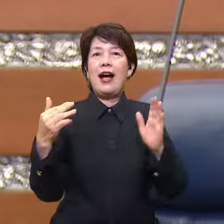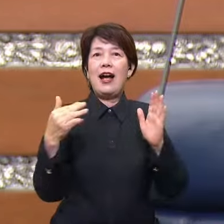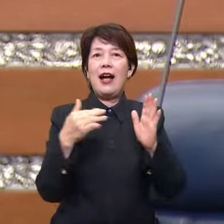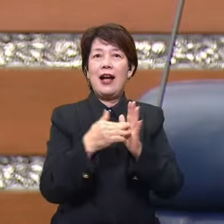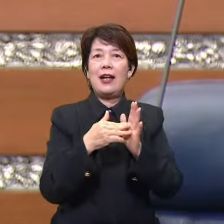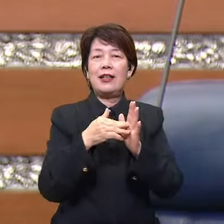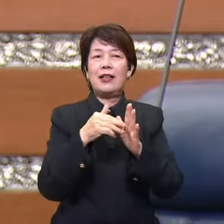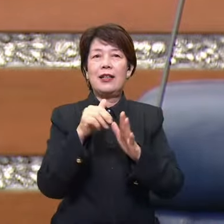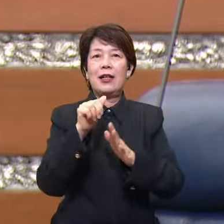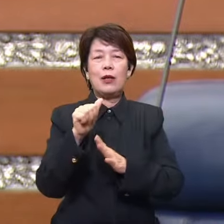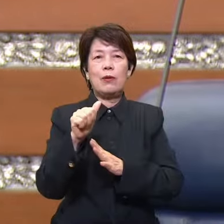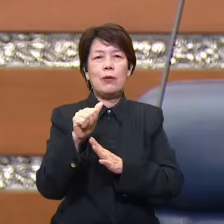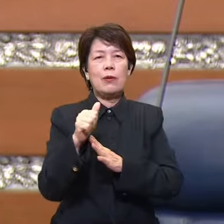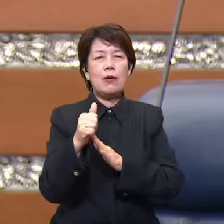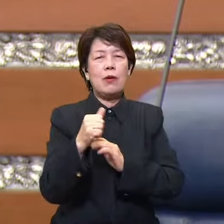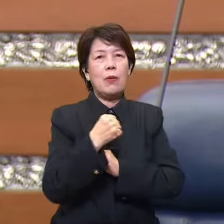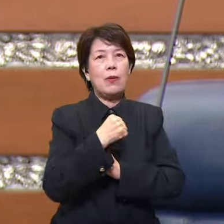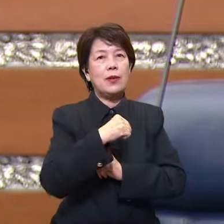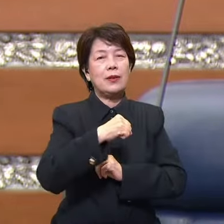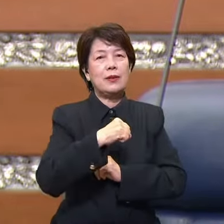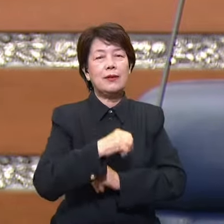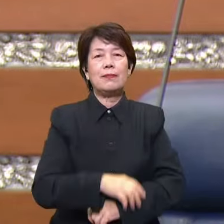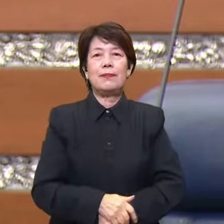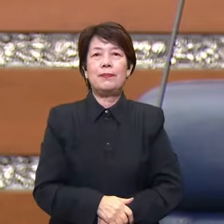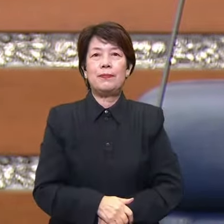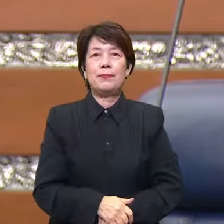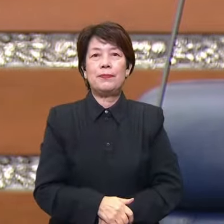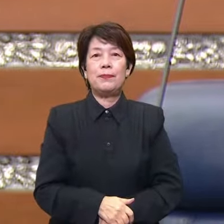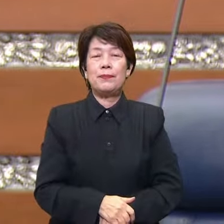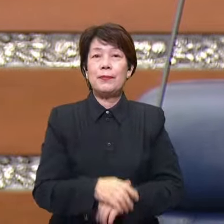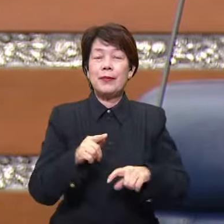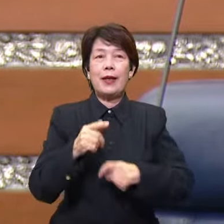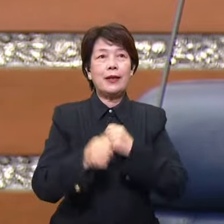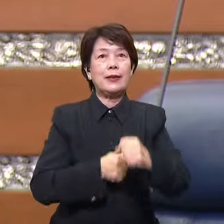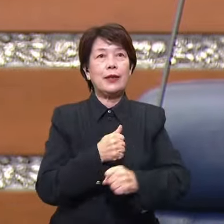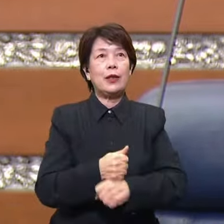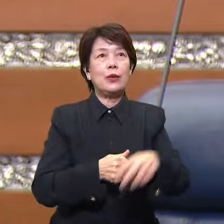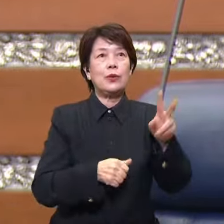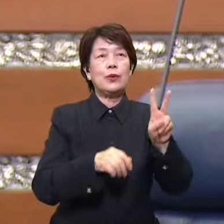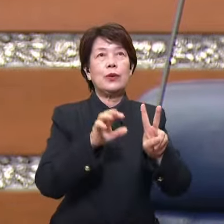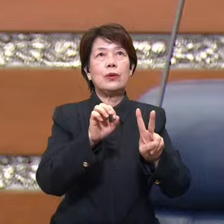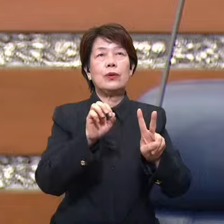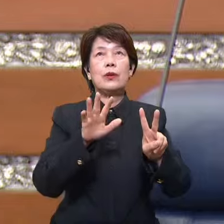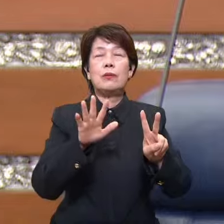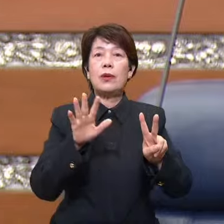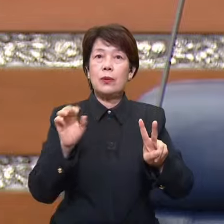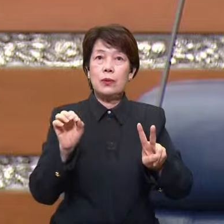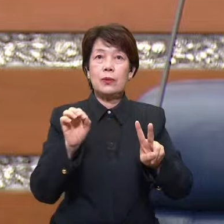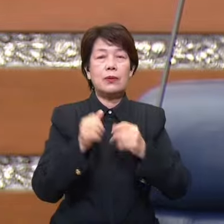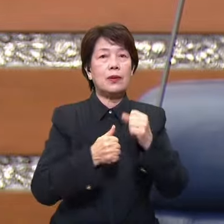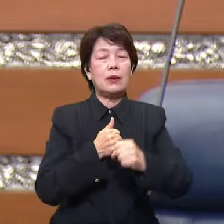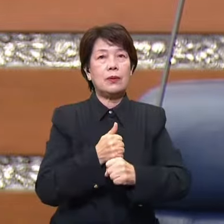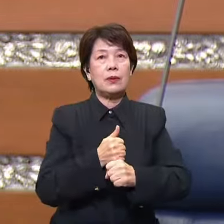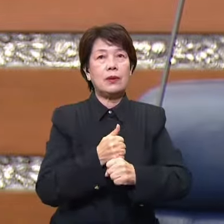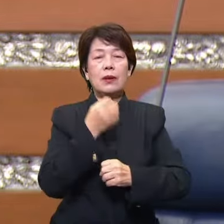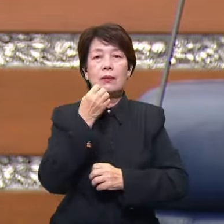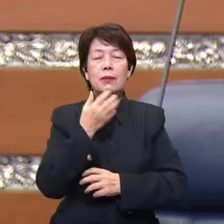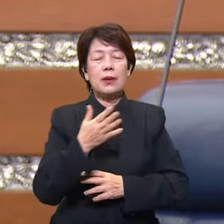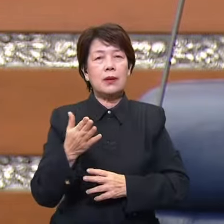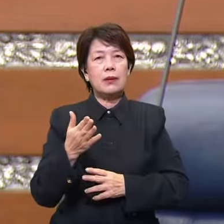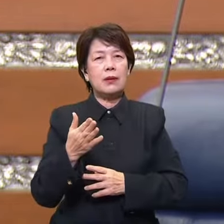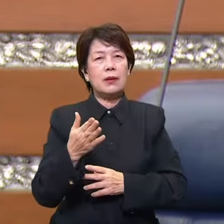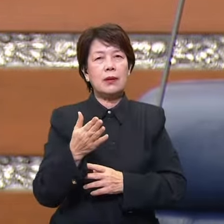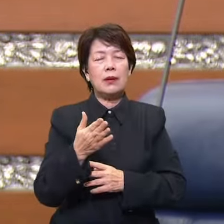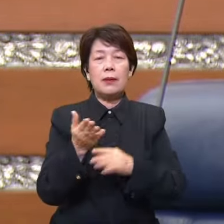Antimicrobial Resistant, pada tahun 2050, di mana pada waktu itu